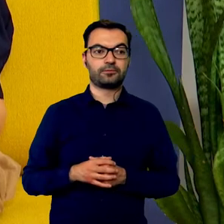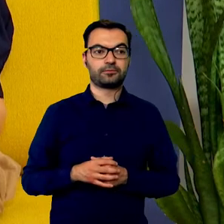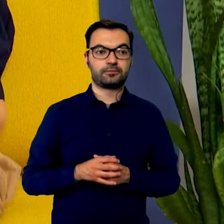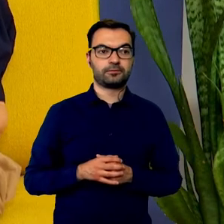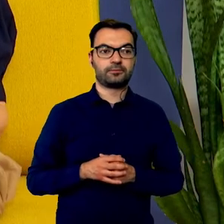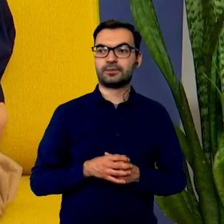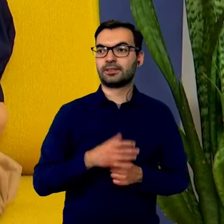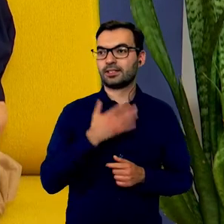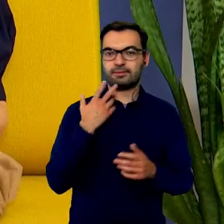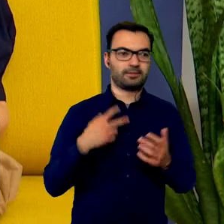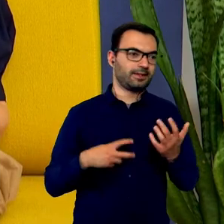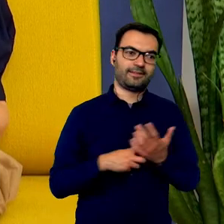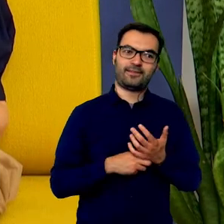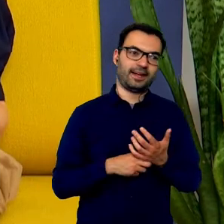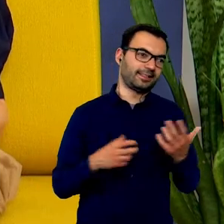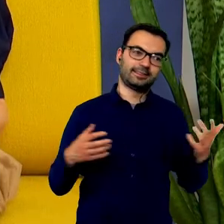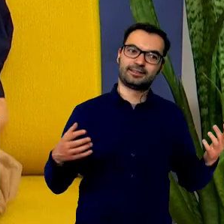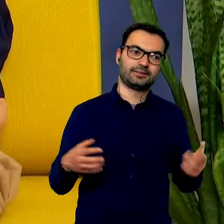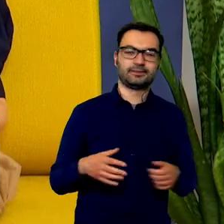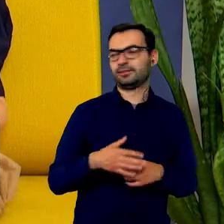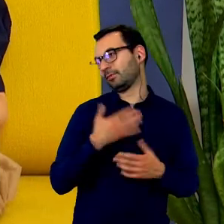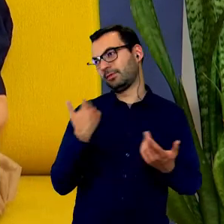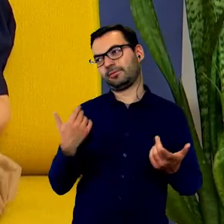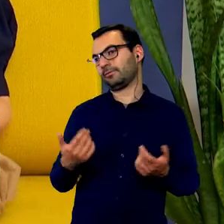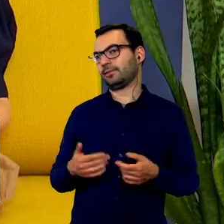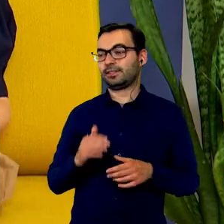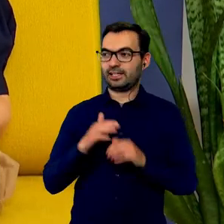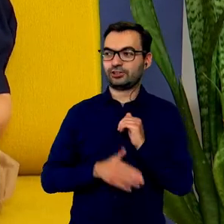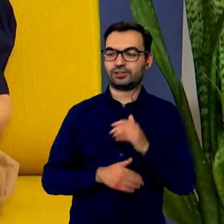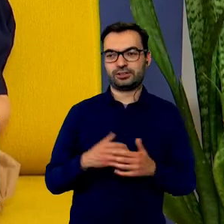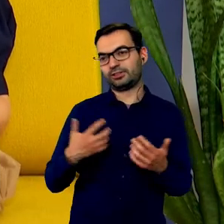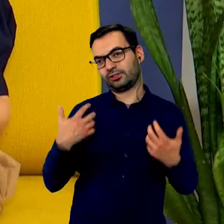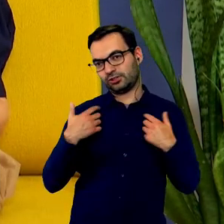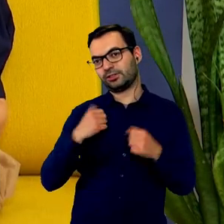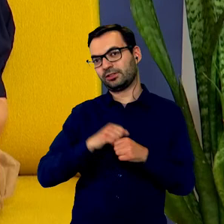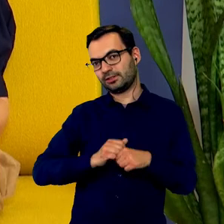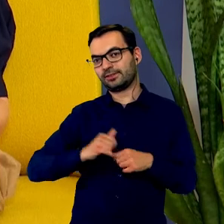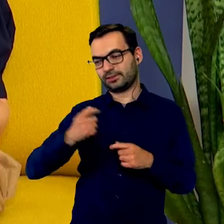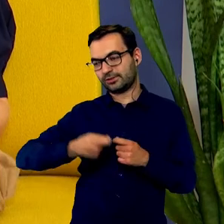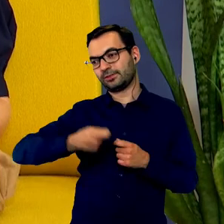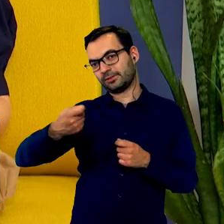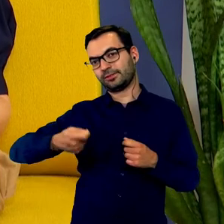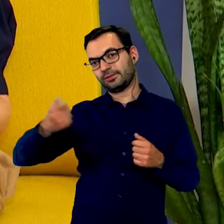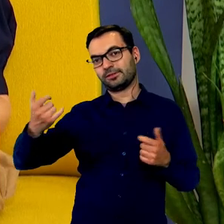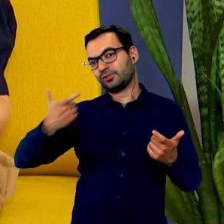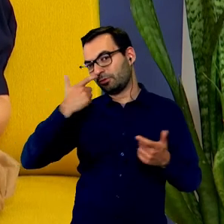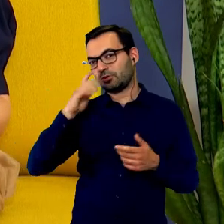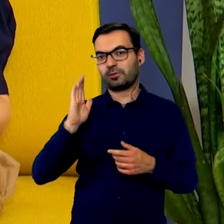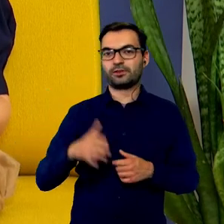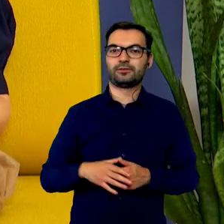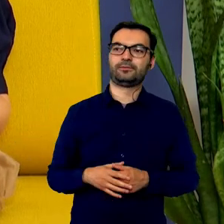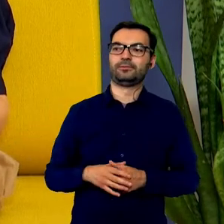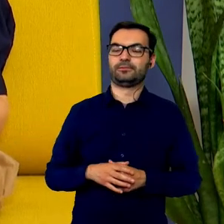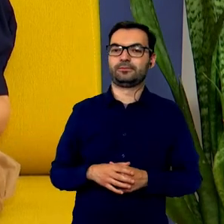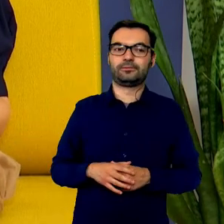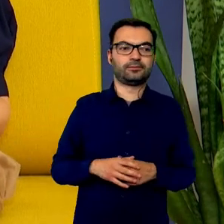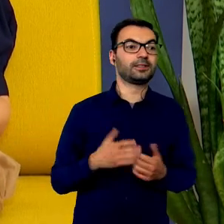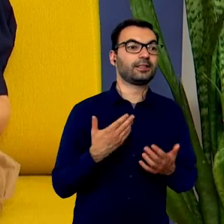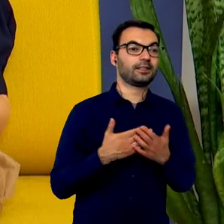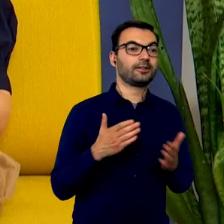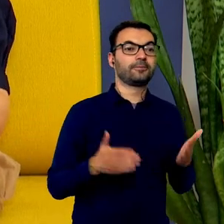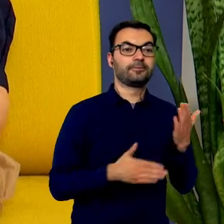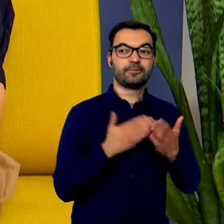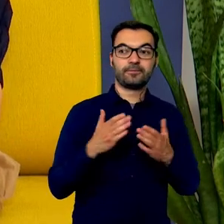Też nie ma gwarancji, prawda, w tym poszukiwaniu. Absolutnie. Nie ma. Na całe szczęście. Życie jest ciąg dalszy, nastąpi. Ciąg dalszy nastąpi zatem,